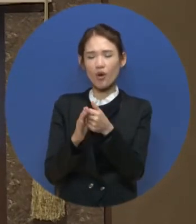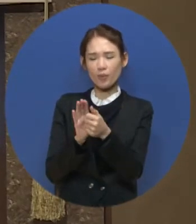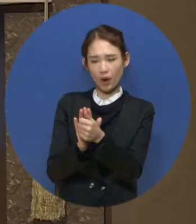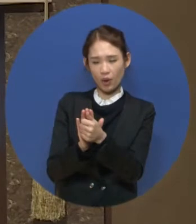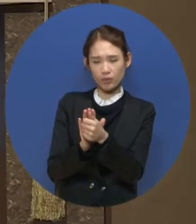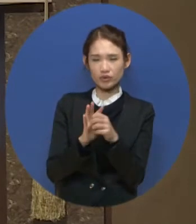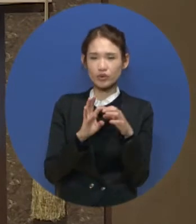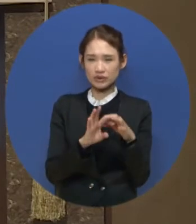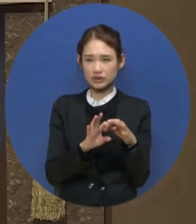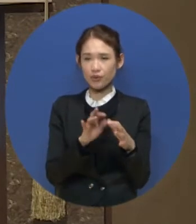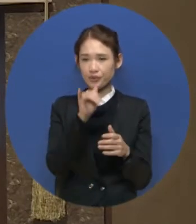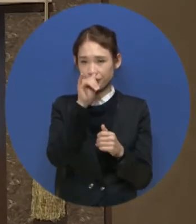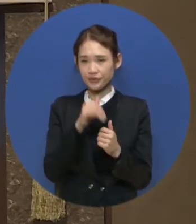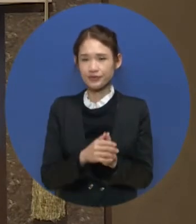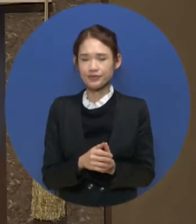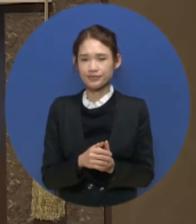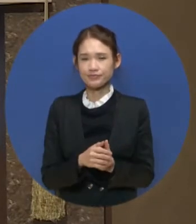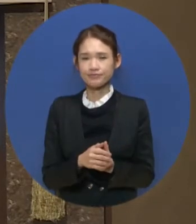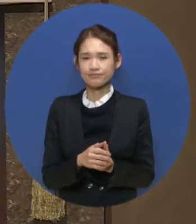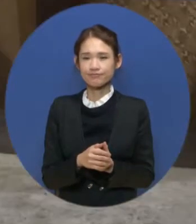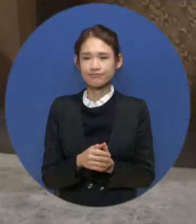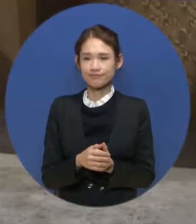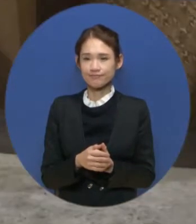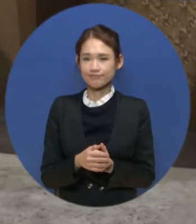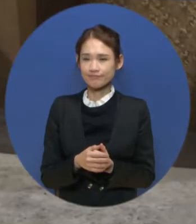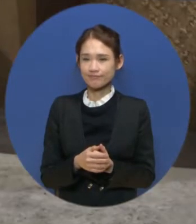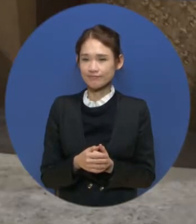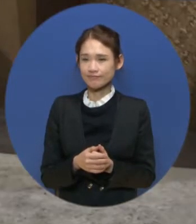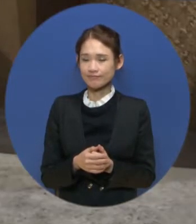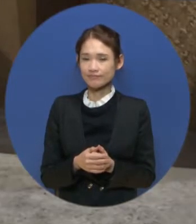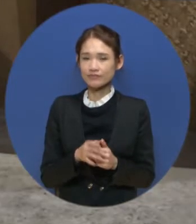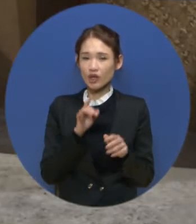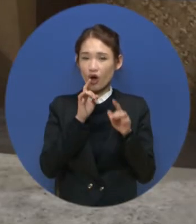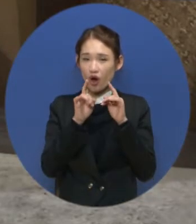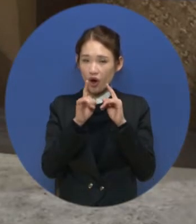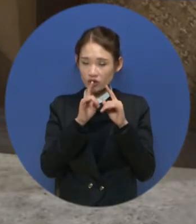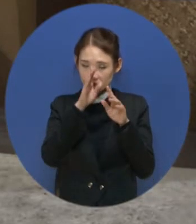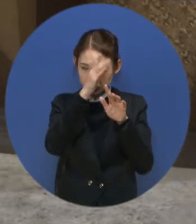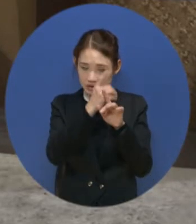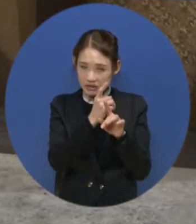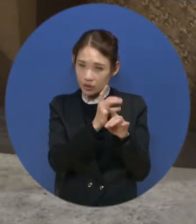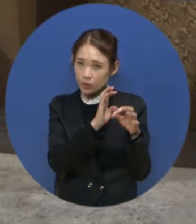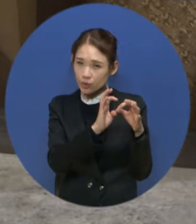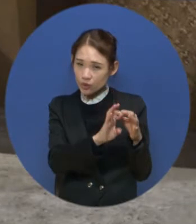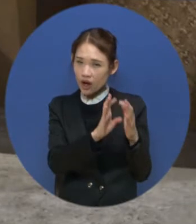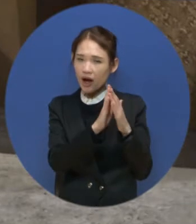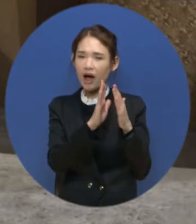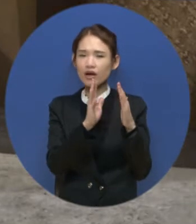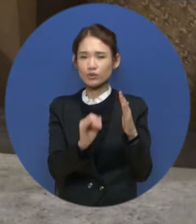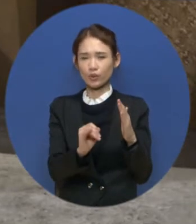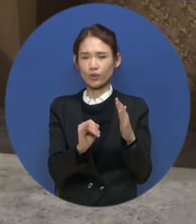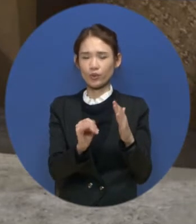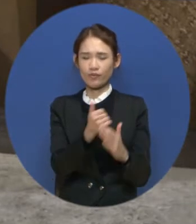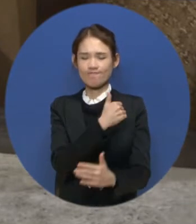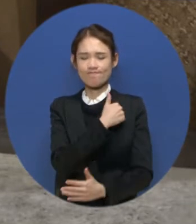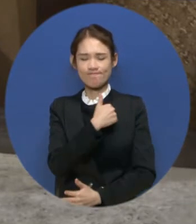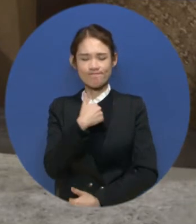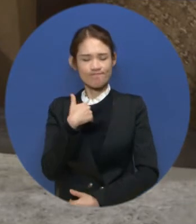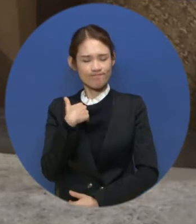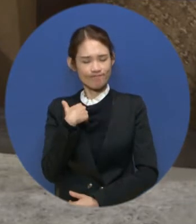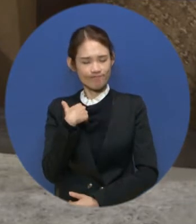협업으로 지원도 하고 있습니다. 그런 언어 치료를 통해서 가족분들도 상당히